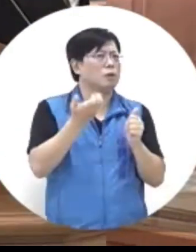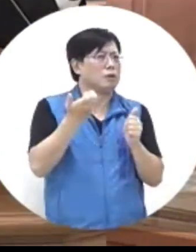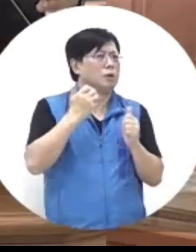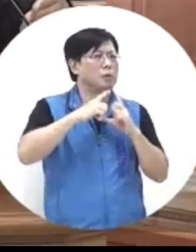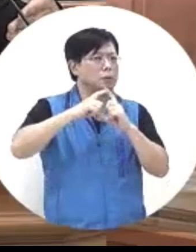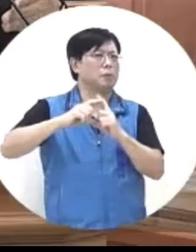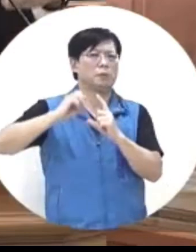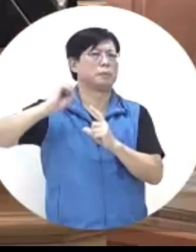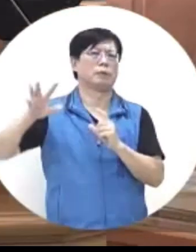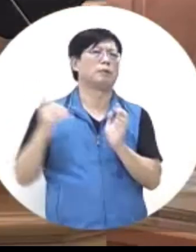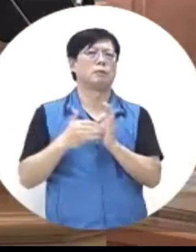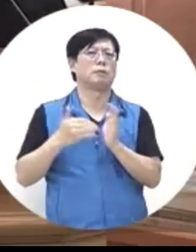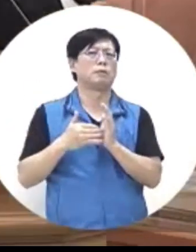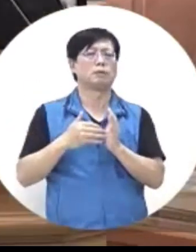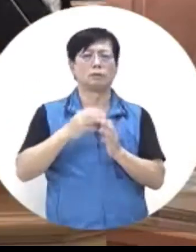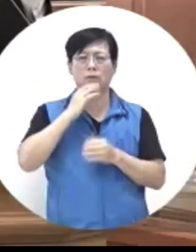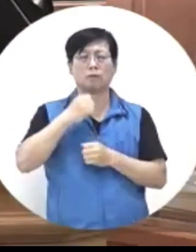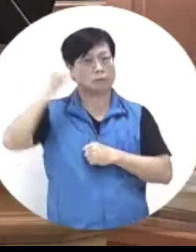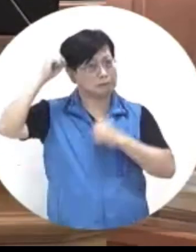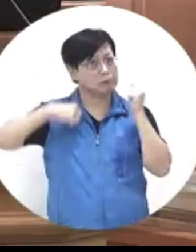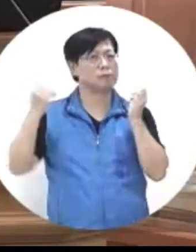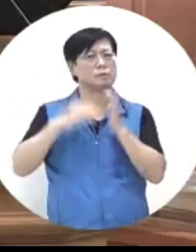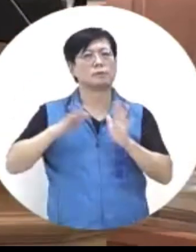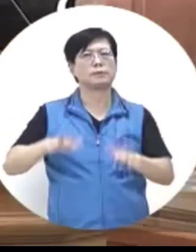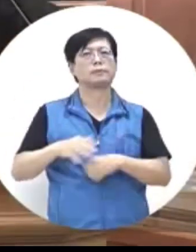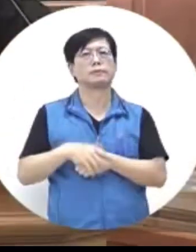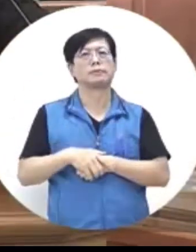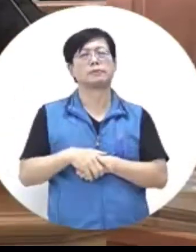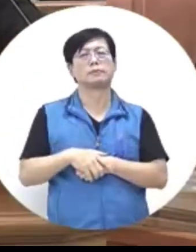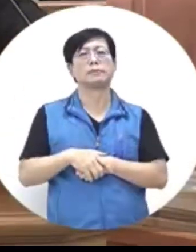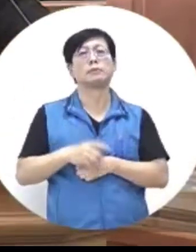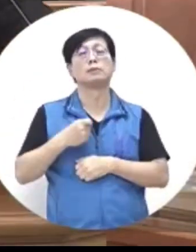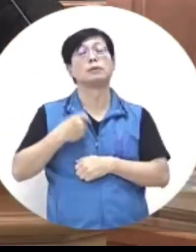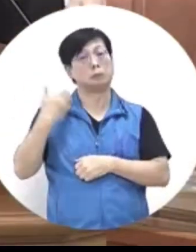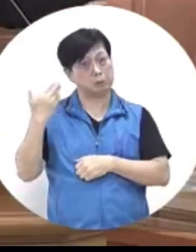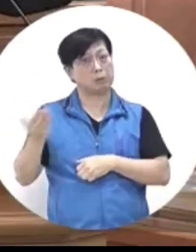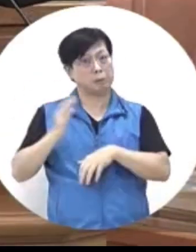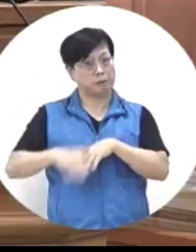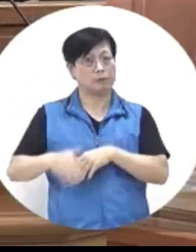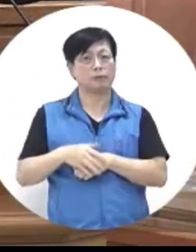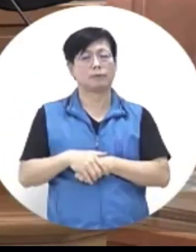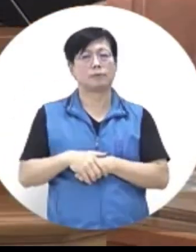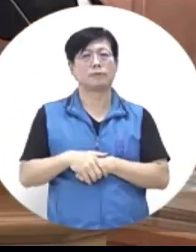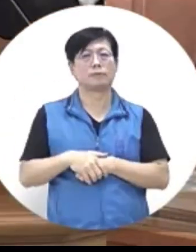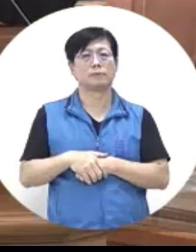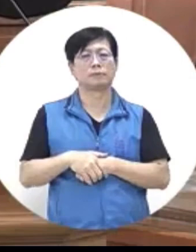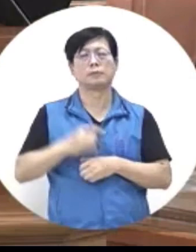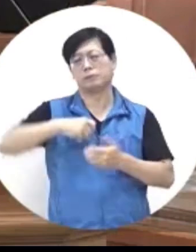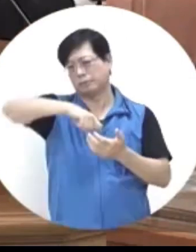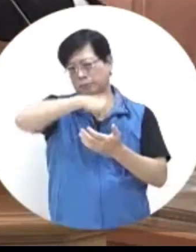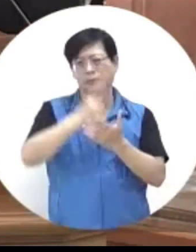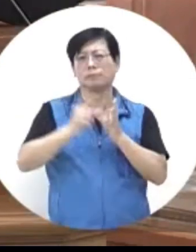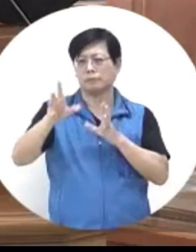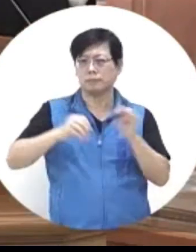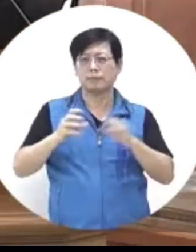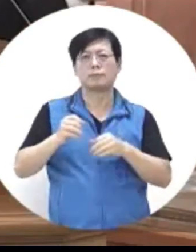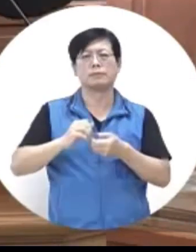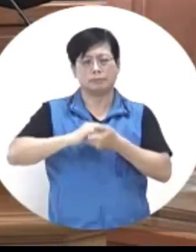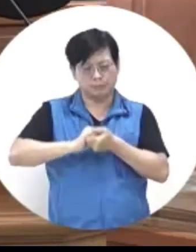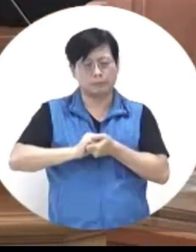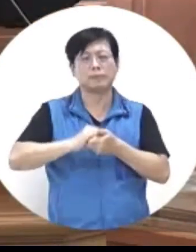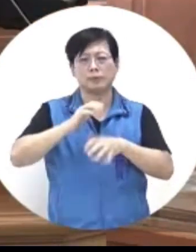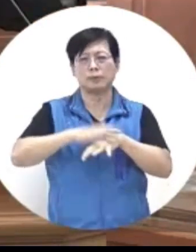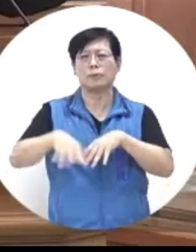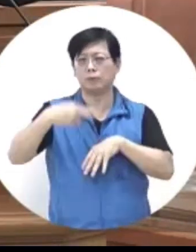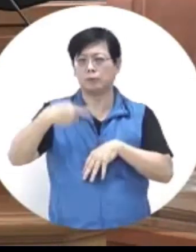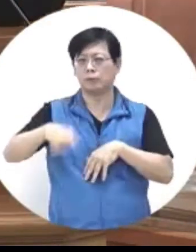我刚刚已经讲了很多次，你从早上到现在， 就是要给他，会给他， 对嘛？我们所有相关的资讯，一定在